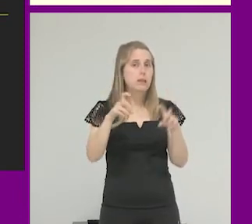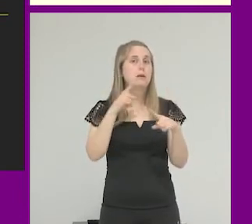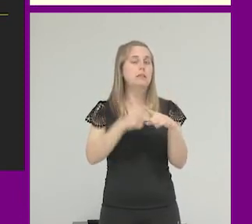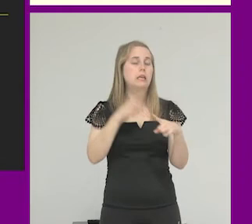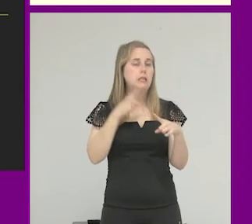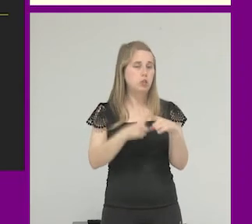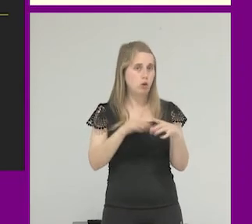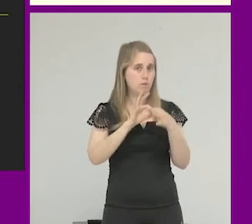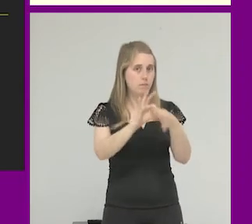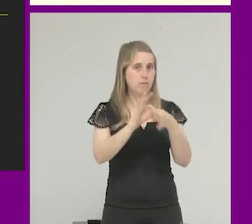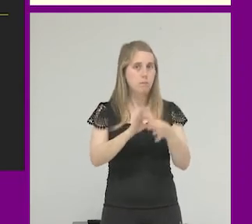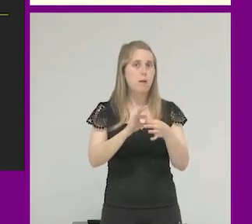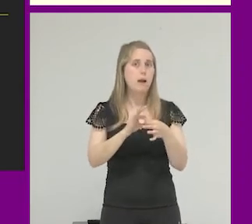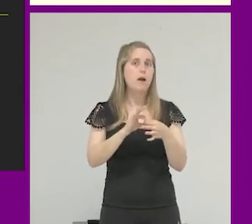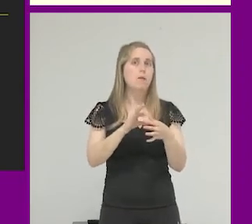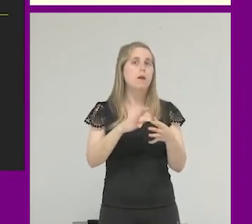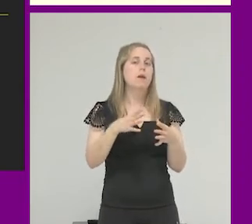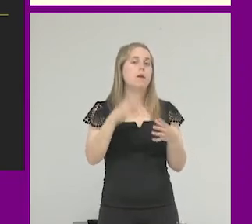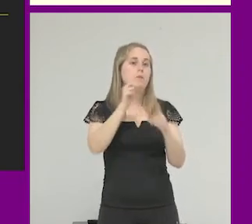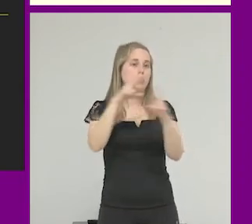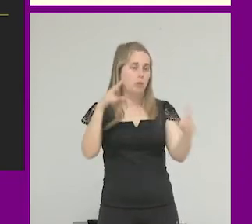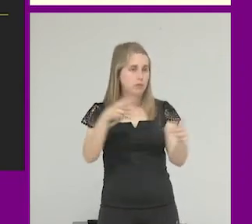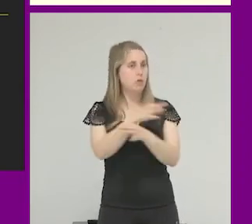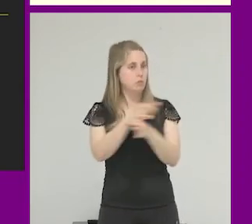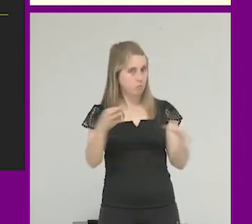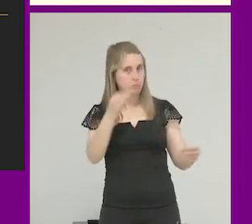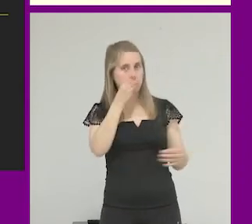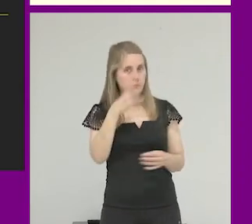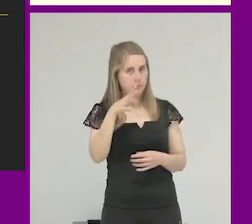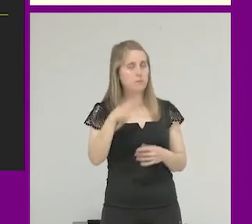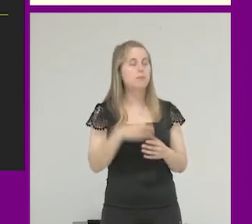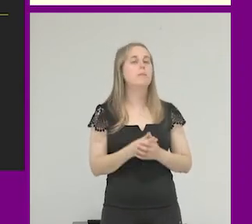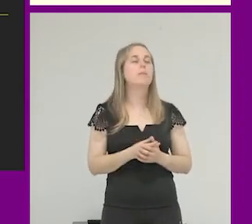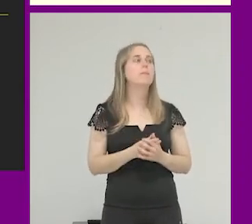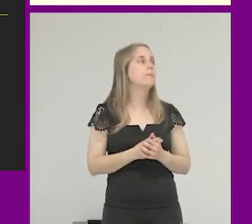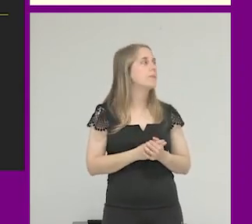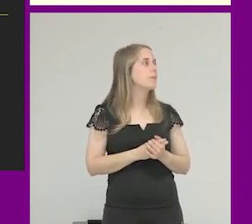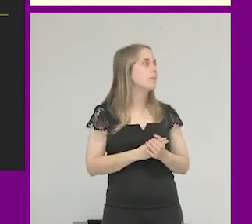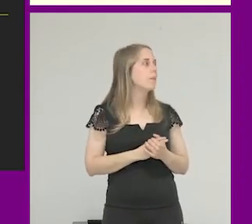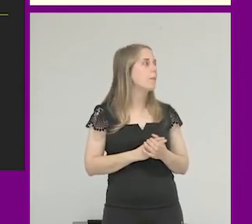materialak egokiak diren ikuspegi honetatik, ez? Orduan.